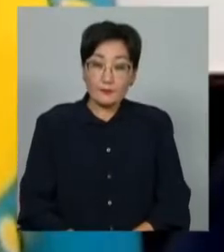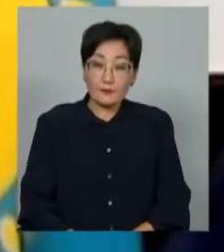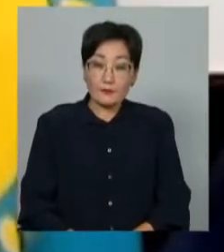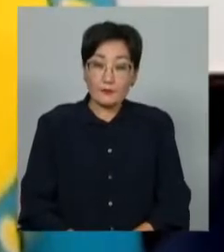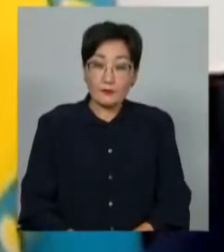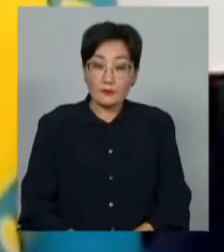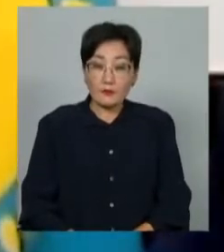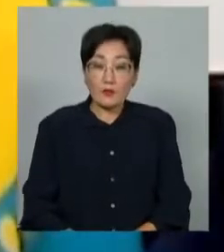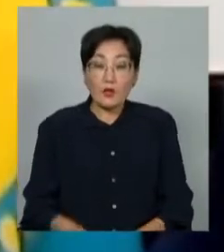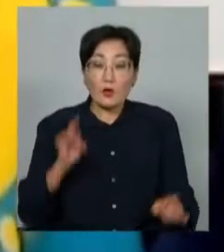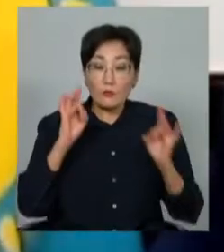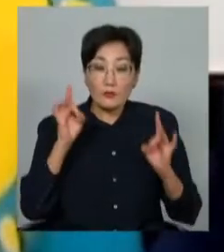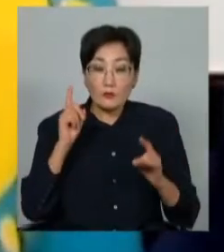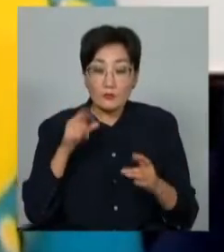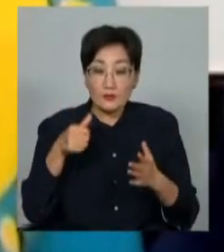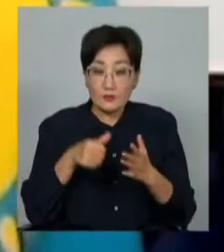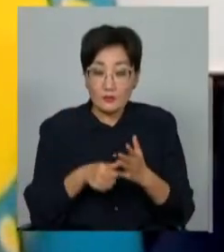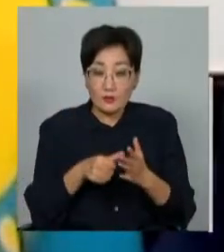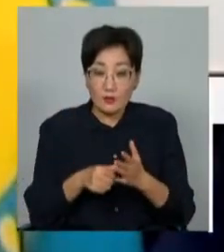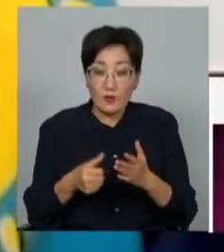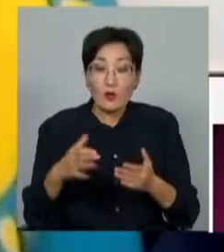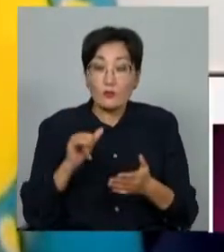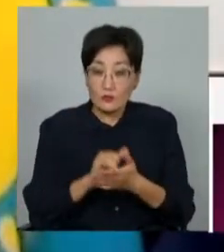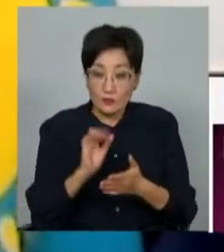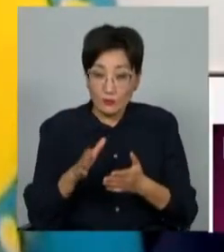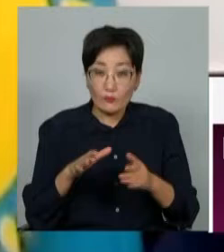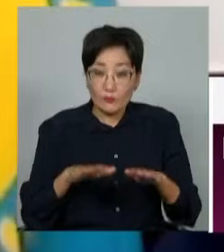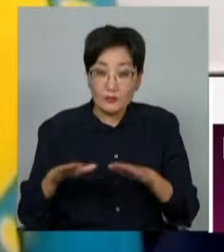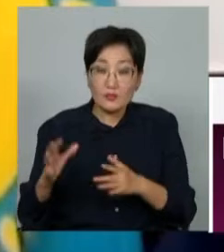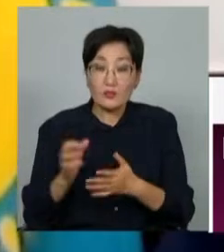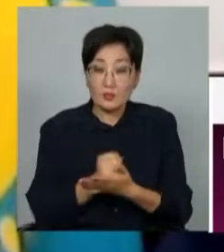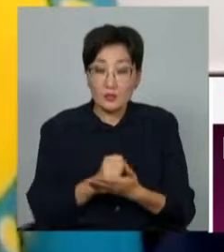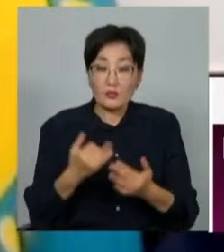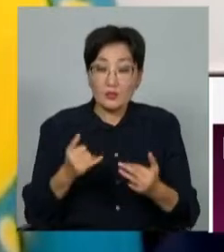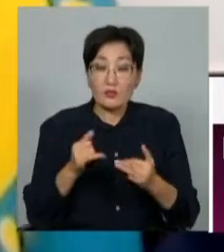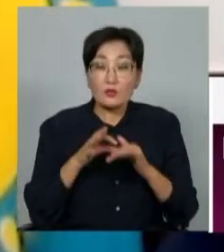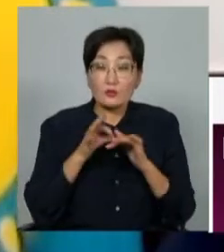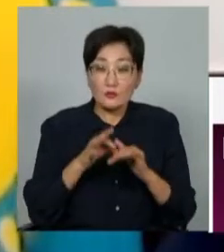Кнопки СОС будут установлены. Мы уже, в принципе, места определили. Сейчас идут